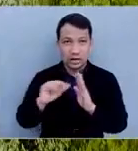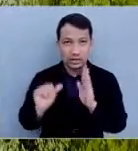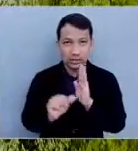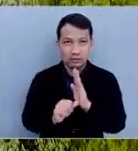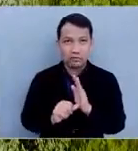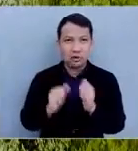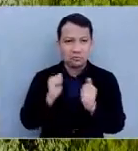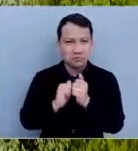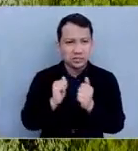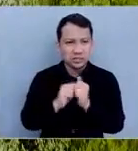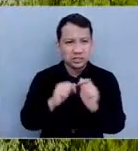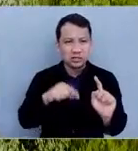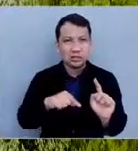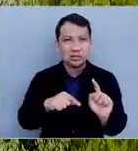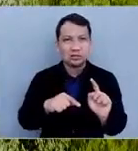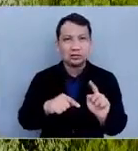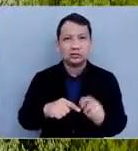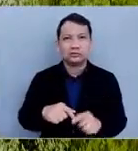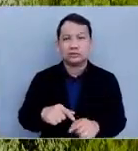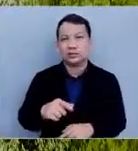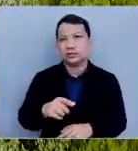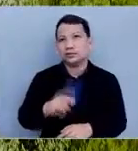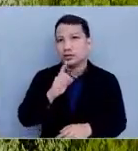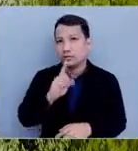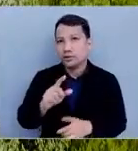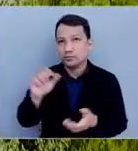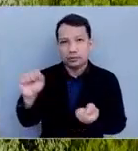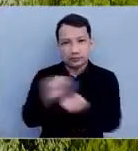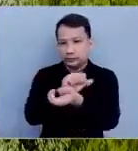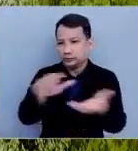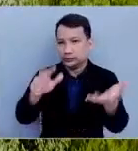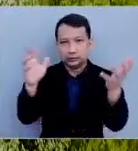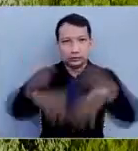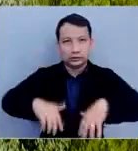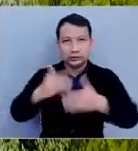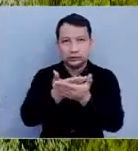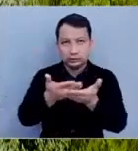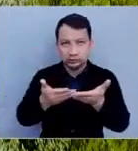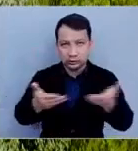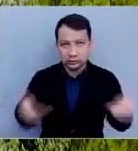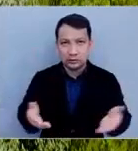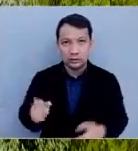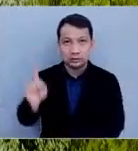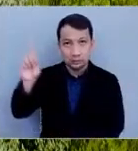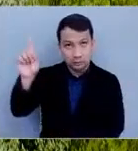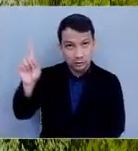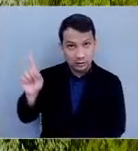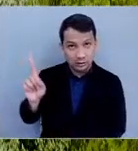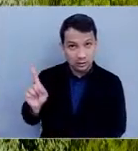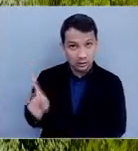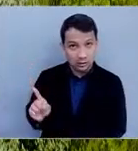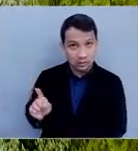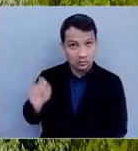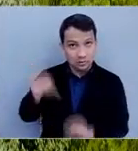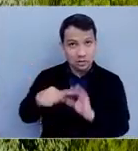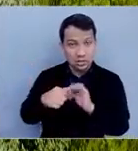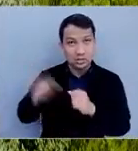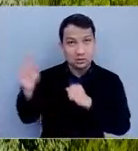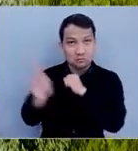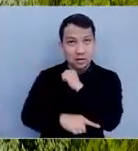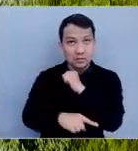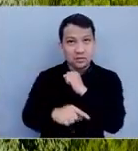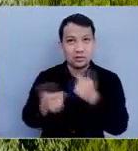Ito yung krimen ng sadyang pagsira sa ari-arian o kagamitan ng iba. Mm-hmm. At ang parusa dito ay depende